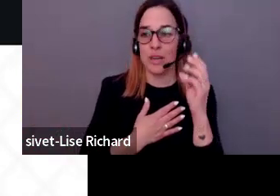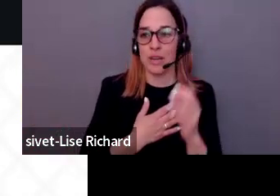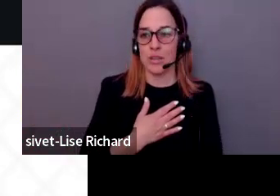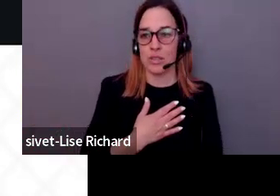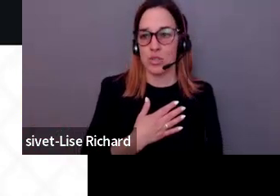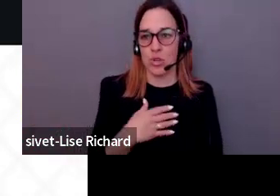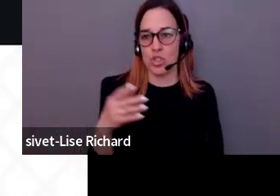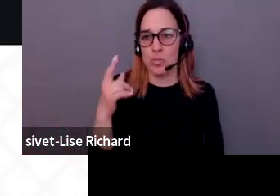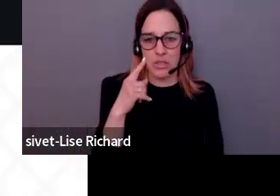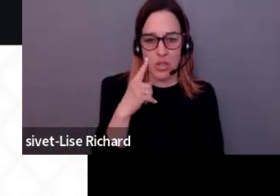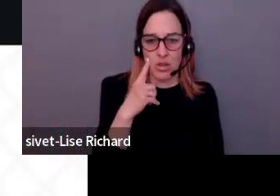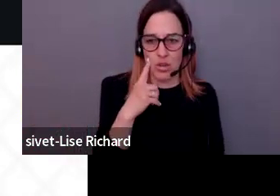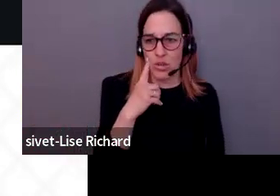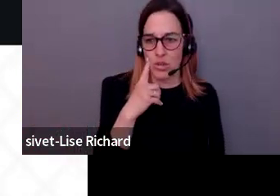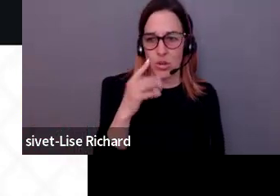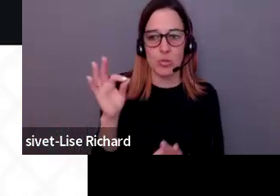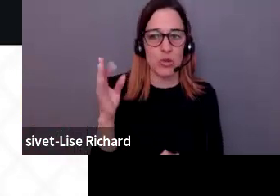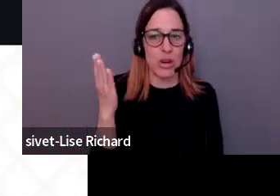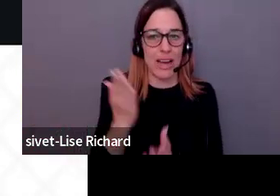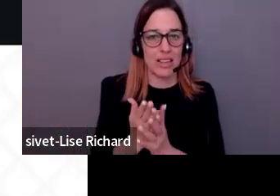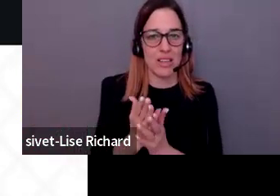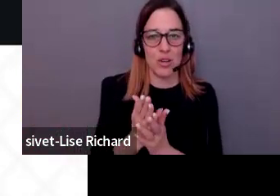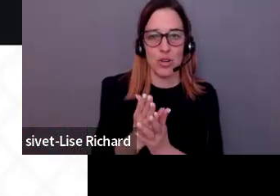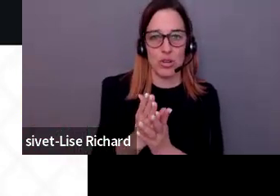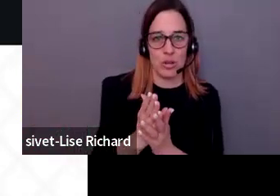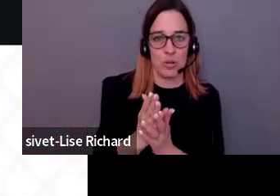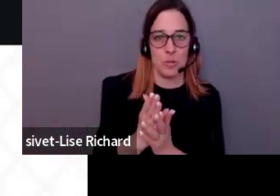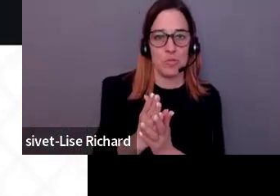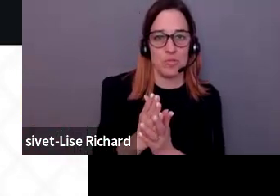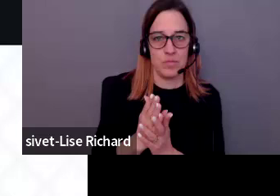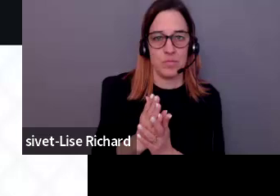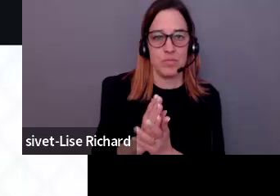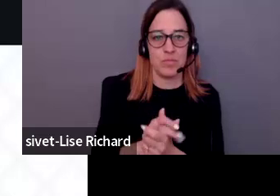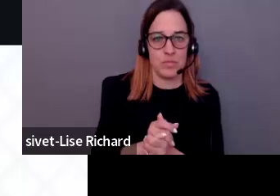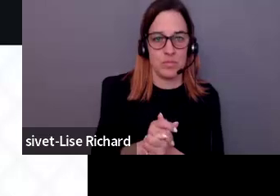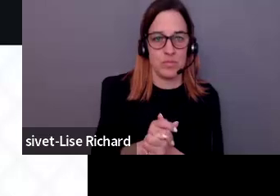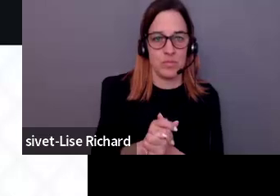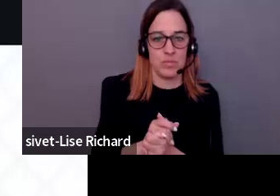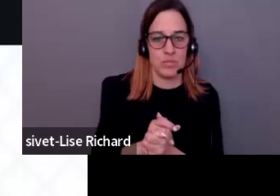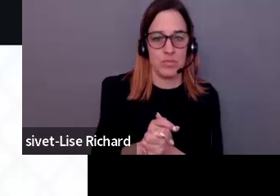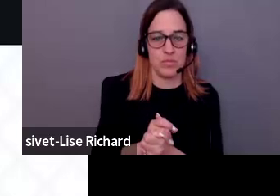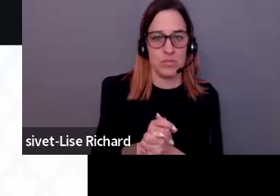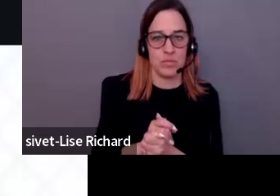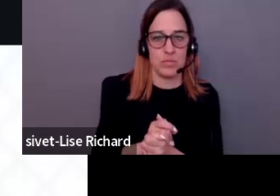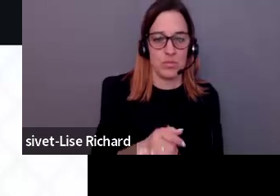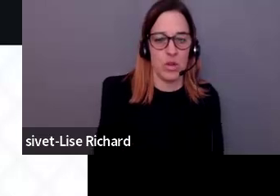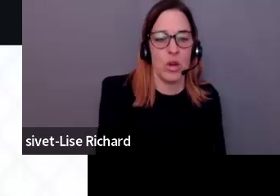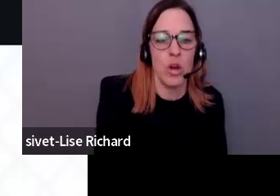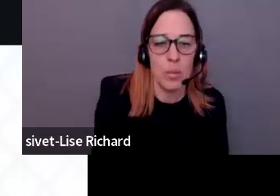non, mais c'est ça. Là, je Attends, je pense vais qu'on arrête. désactiver tous les sons, puis je vais réactiver